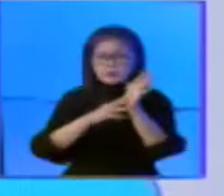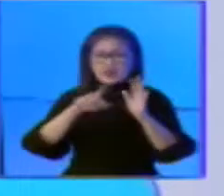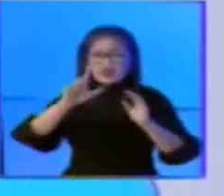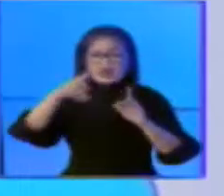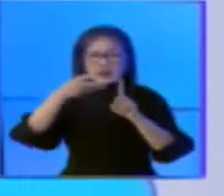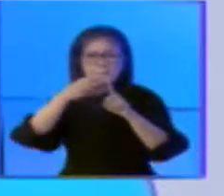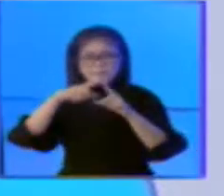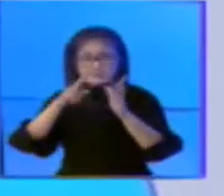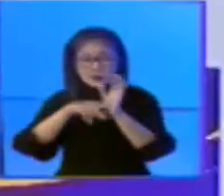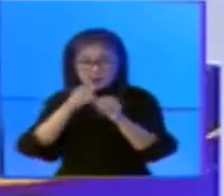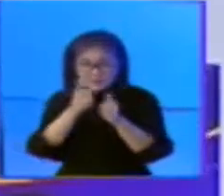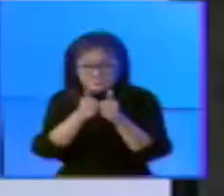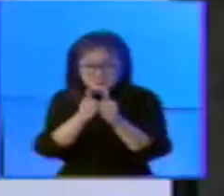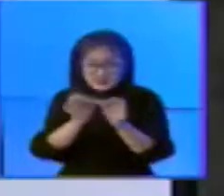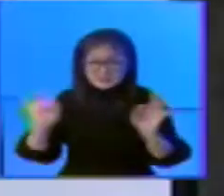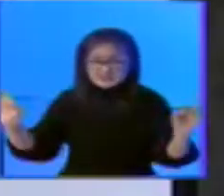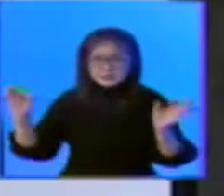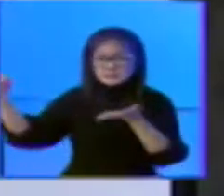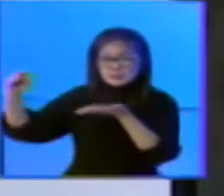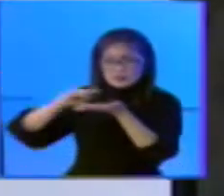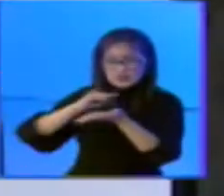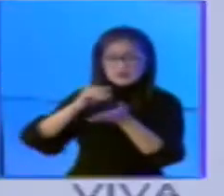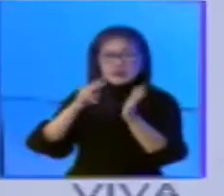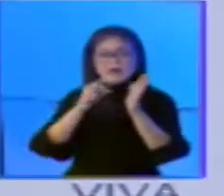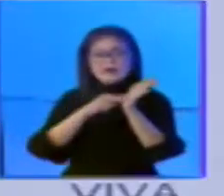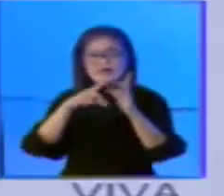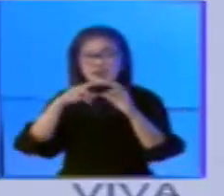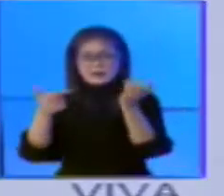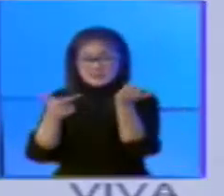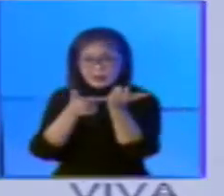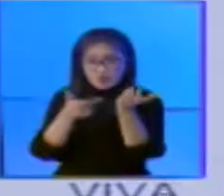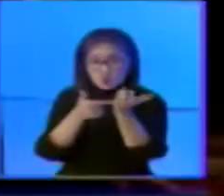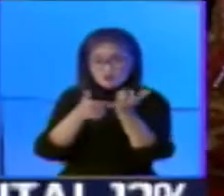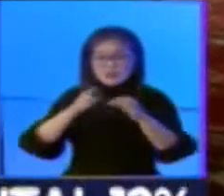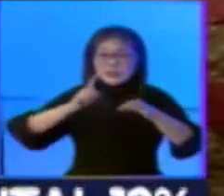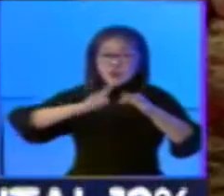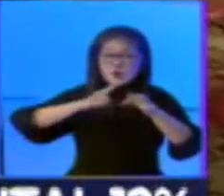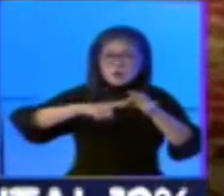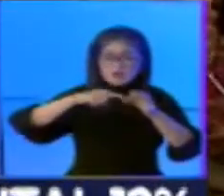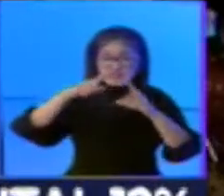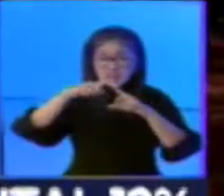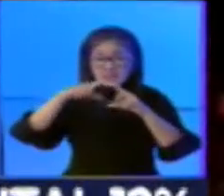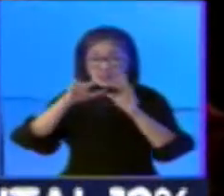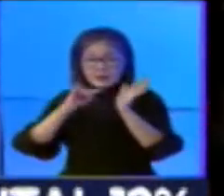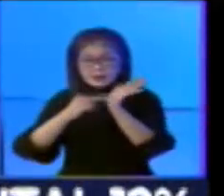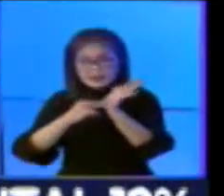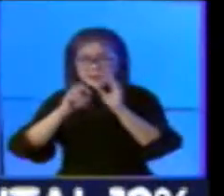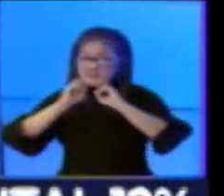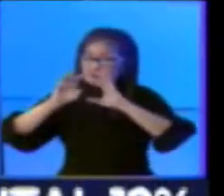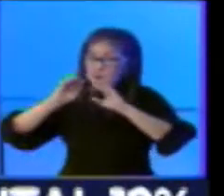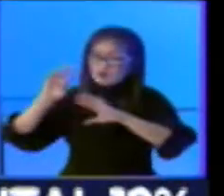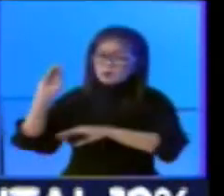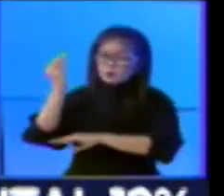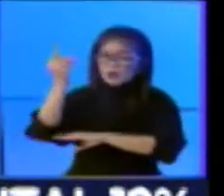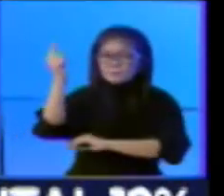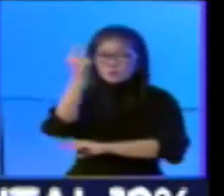kontribusi terbesar dari iklan digital dan iklan non-digital serta konten. Hal ini disampaikan Direktur Utama PT Global Mediacom